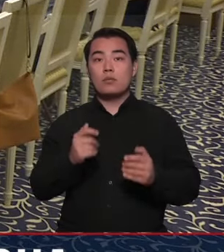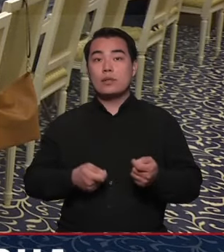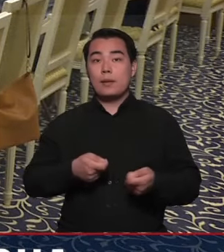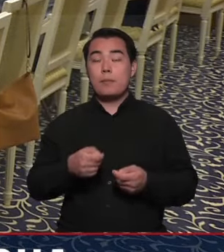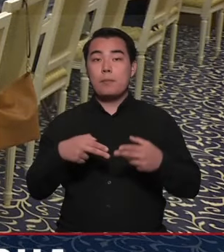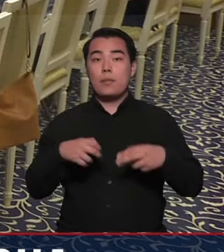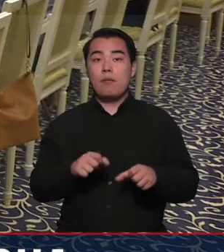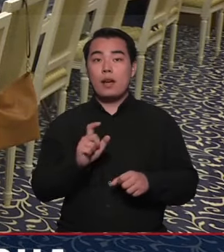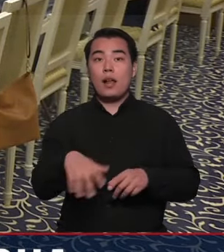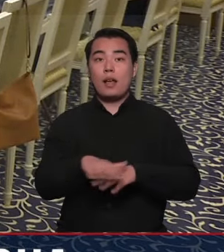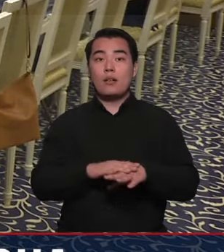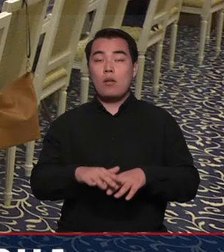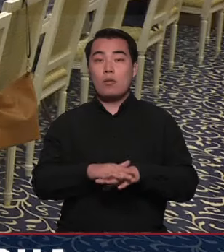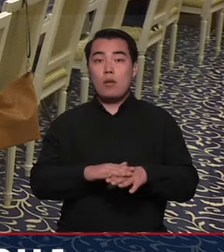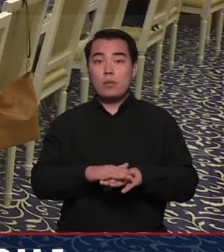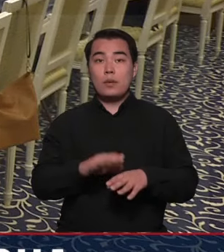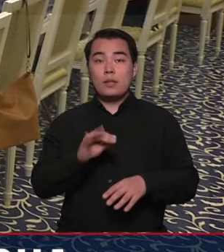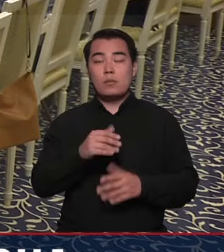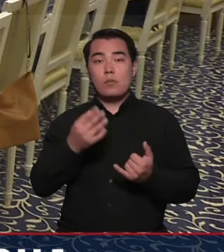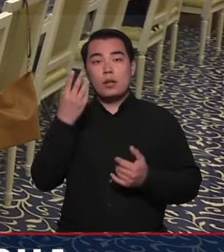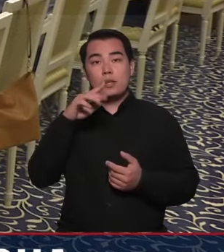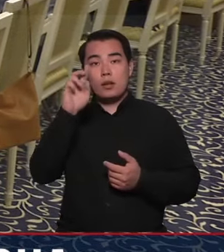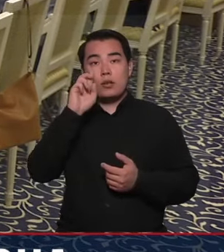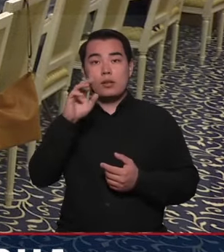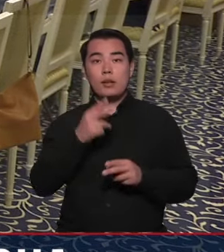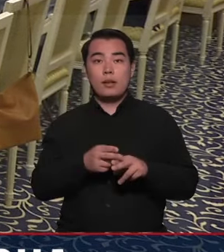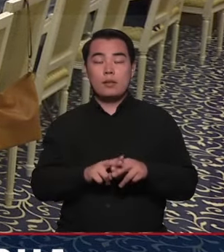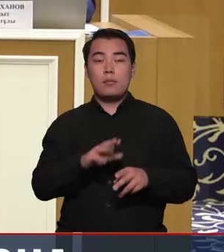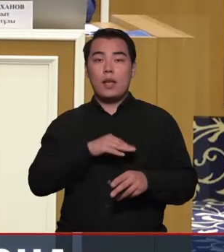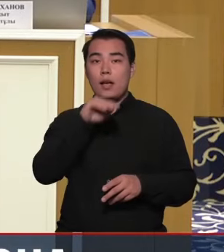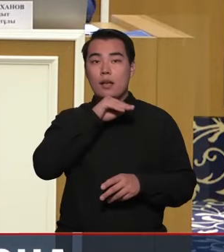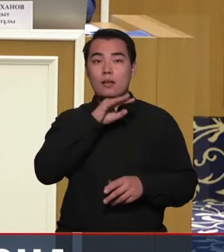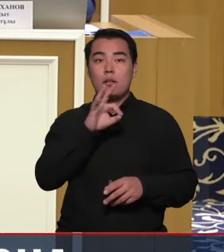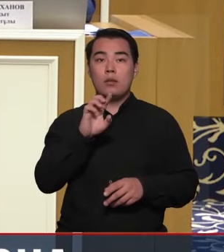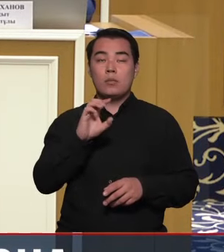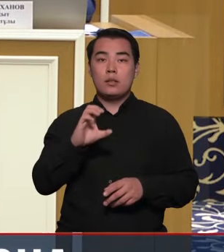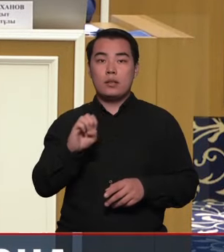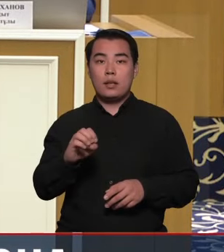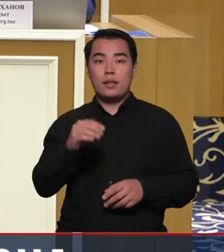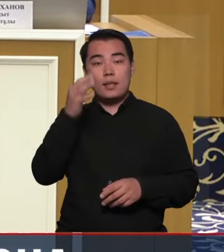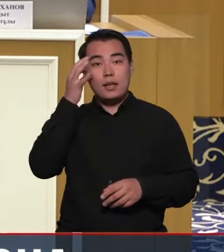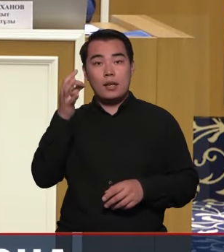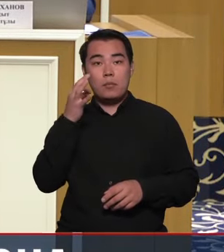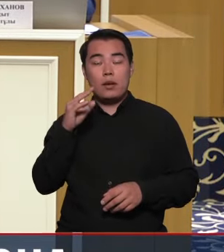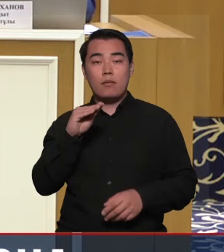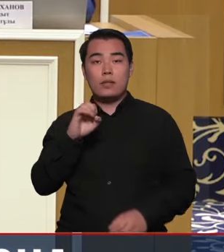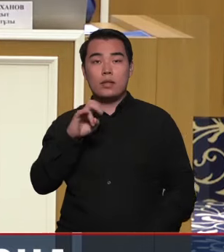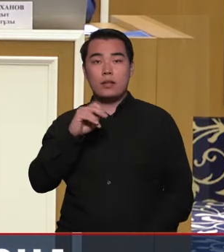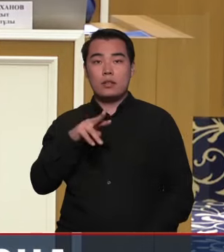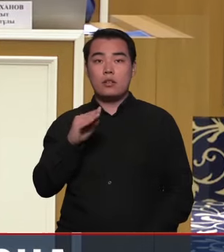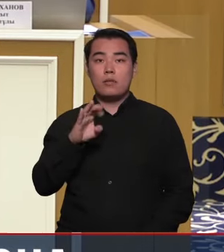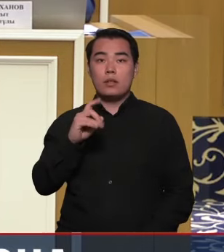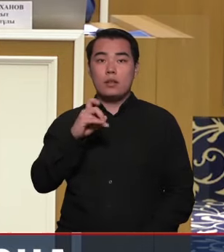права, гражданского общества и современного государства». На ней эксперты из ОБСЕ, из Германии, Финляндии,